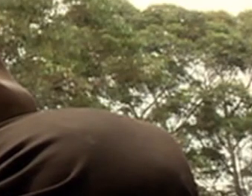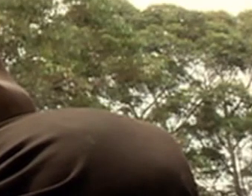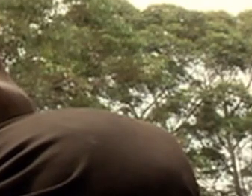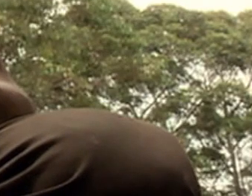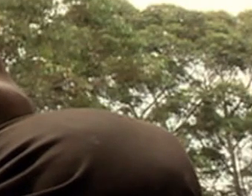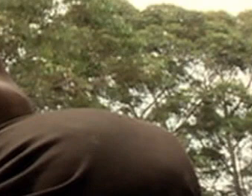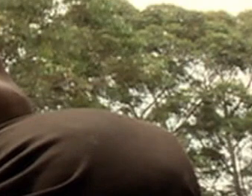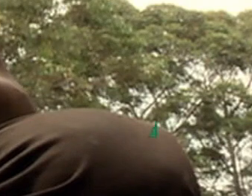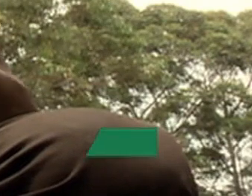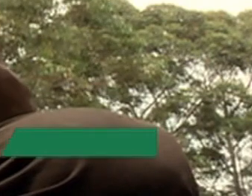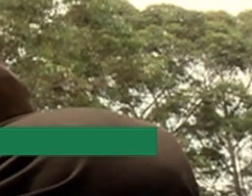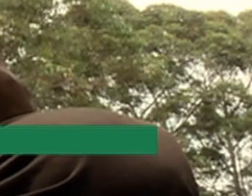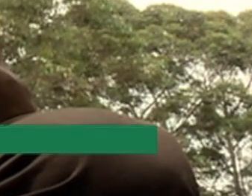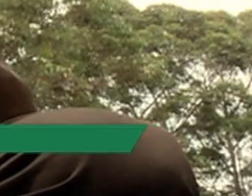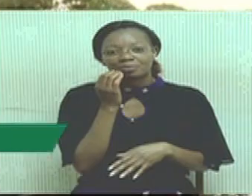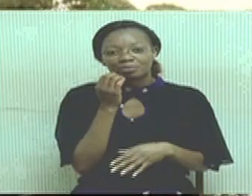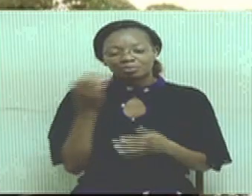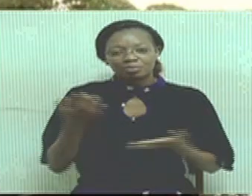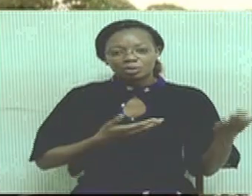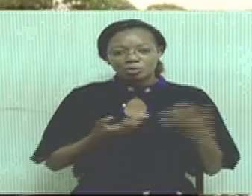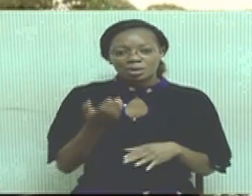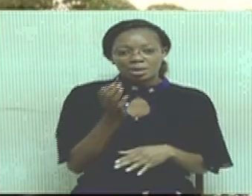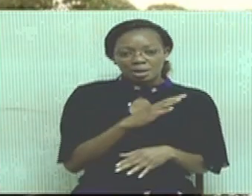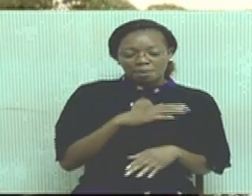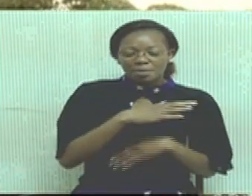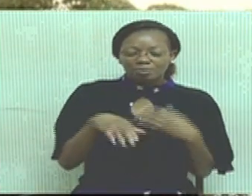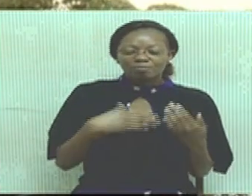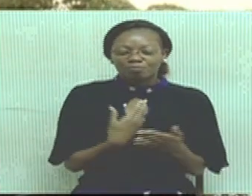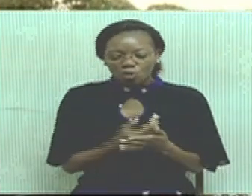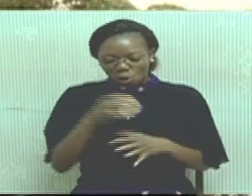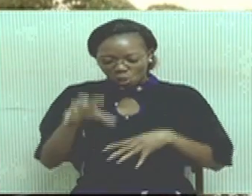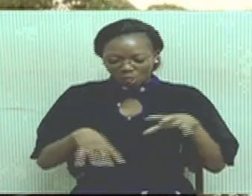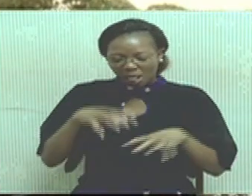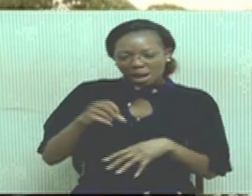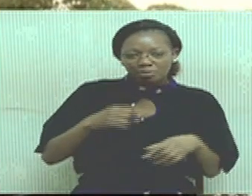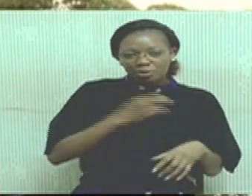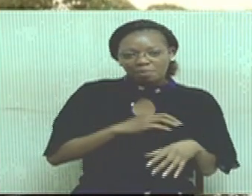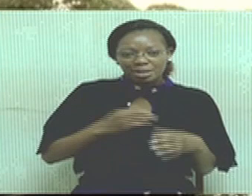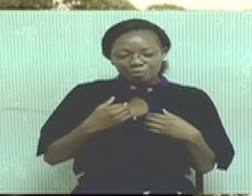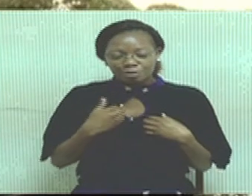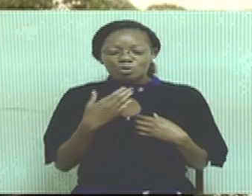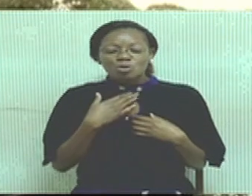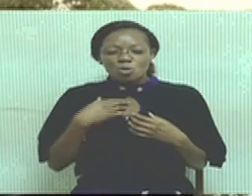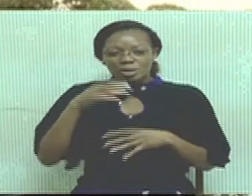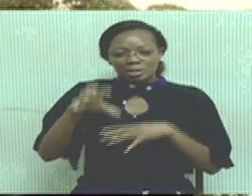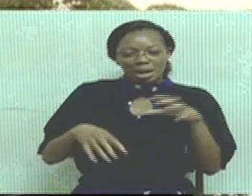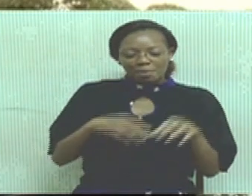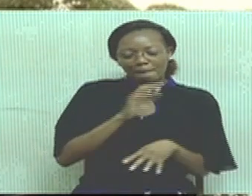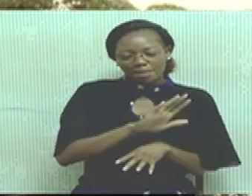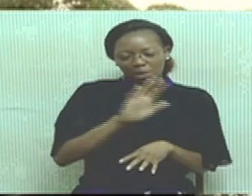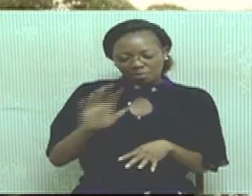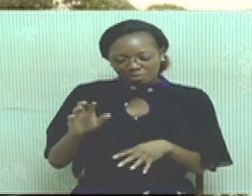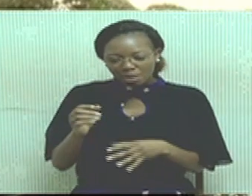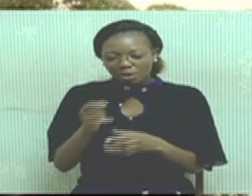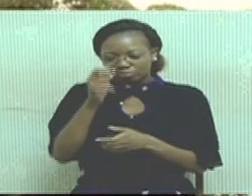Karibu tena mtazamaji. Ng'ombe yote ule mwenye afya nzuri humfurahisha si tu mfugaji bali pia mpita njia. Ili ng'ombe wako akupe